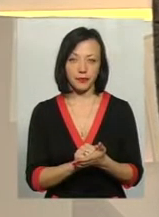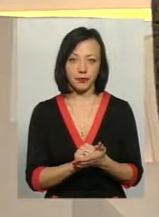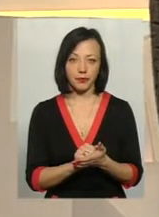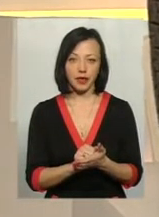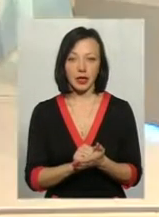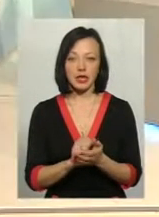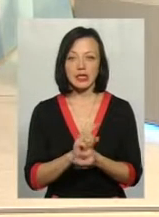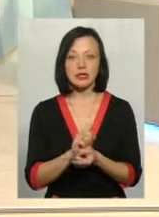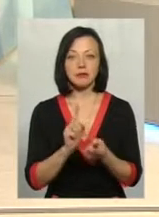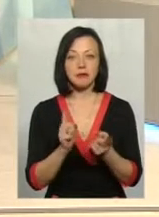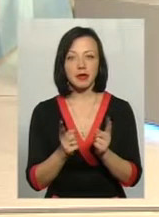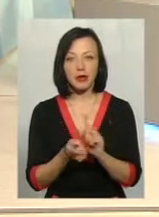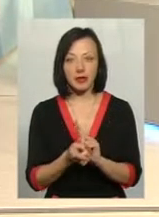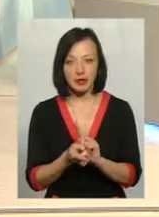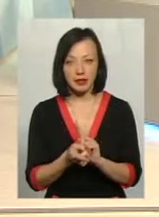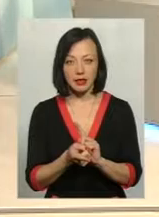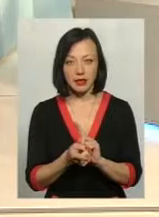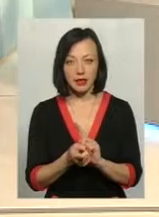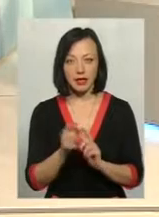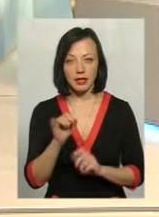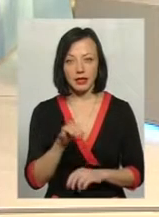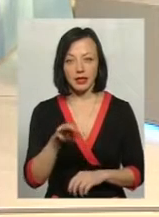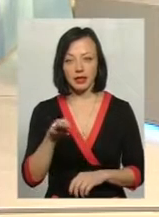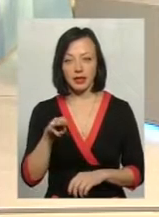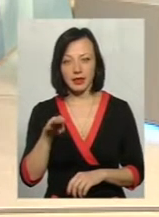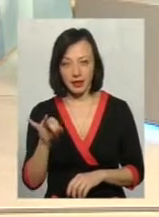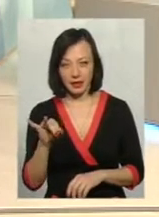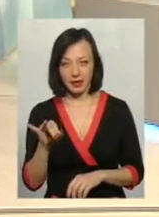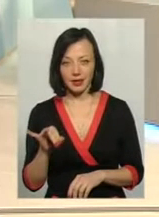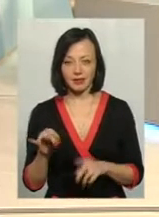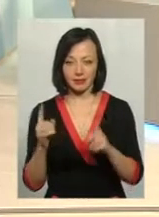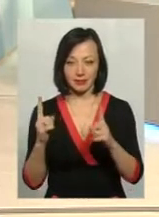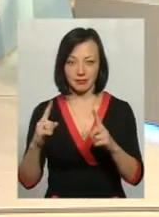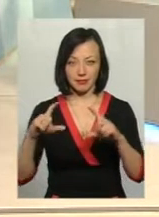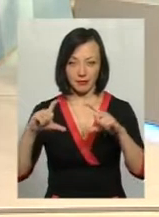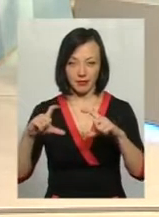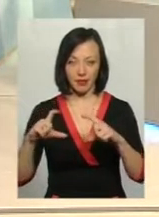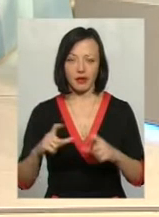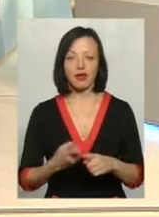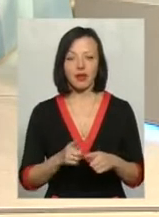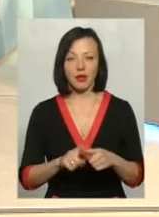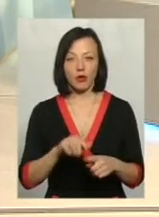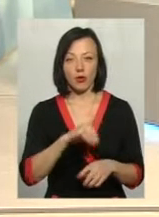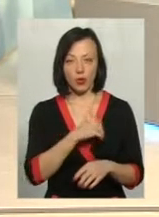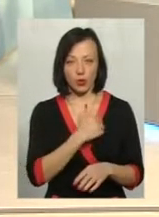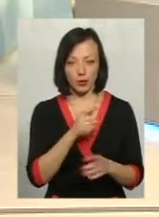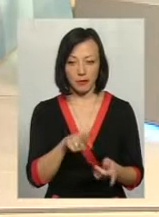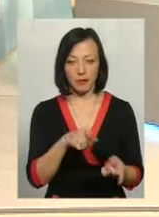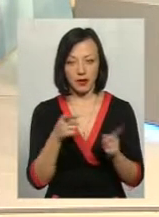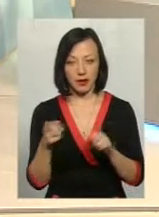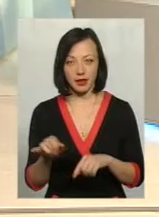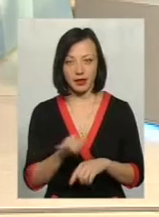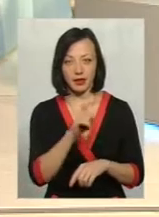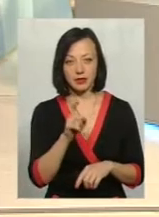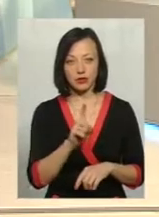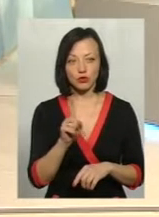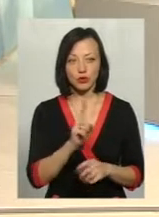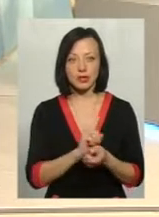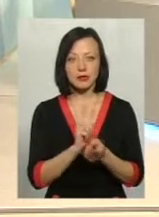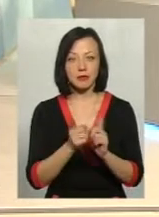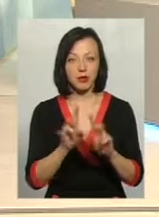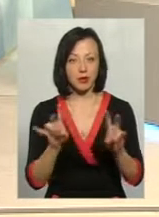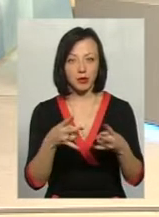скажімо, зміни іти є таким ключовим. Тобто, я так розумію, хочете перевести із того, що змін